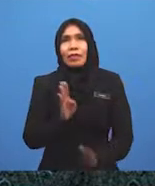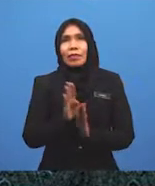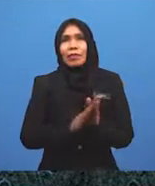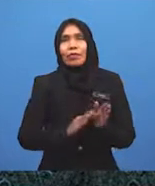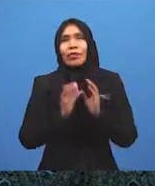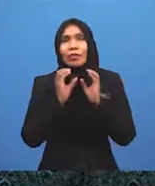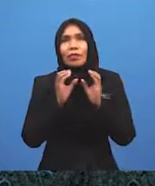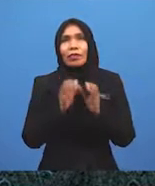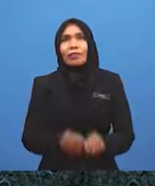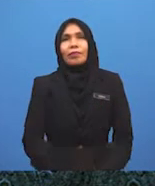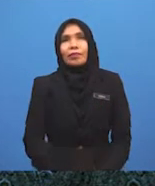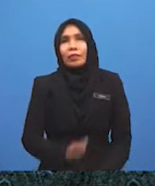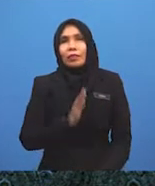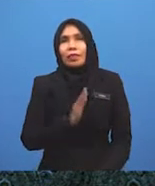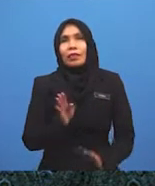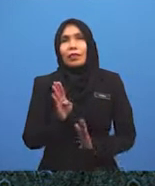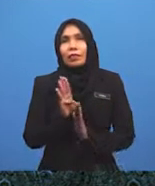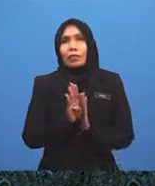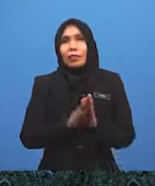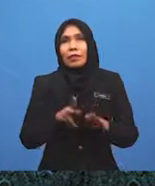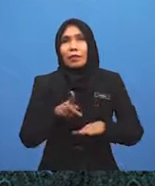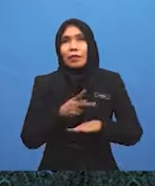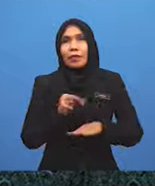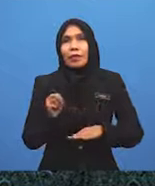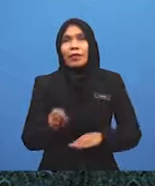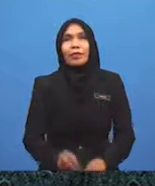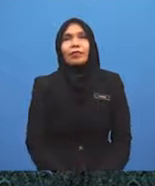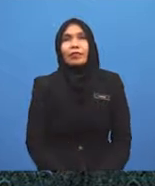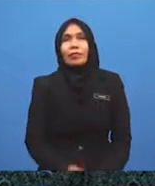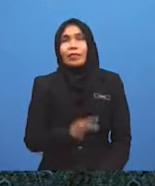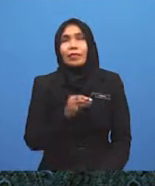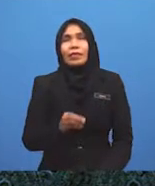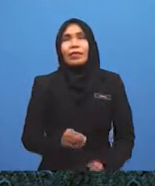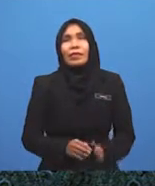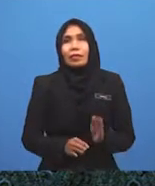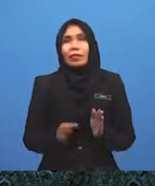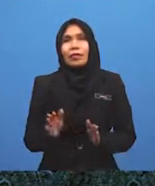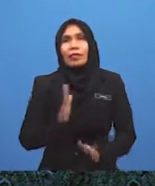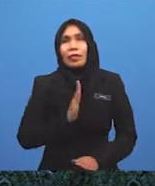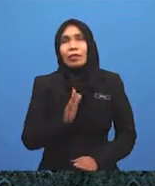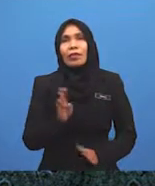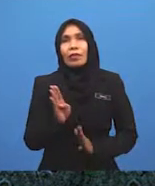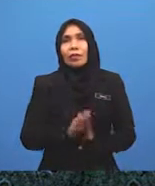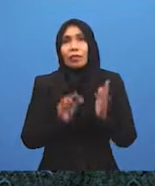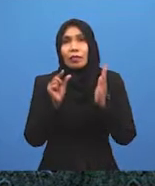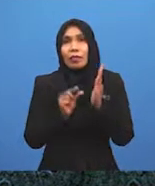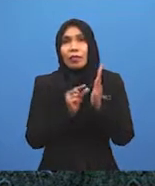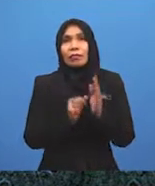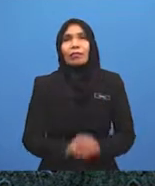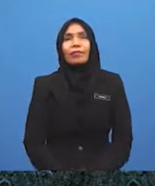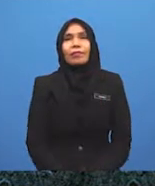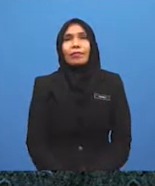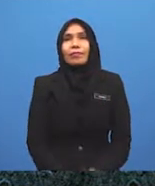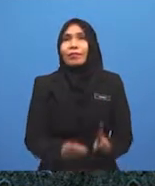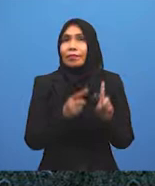bercakap, adab berpakaian dan adab bergaul. Adab pertama